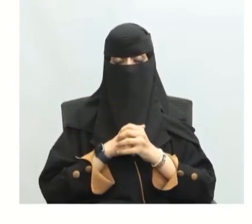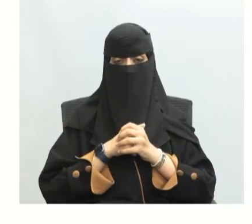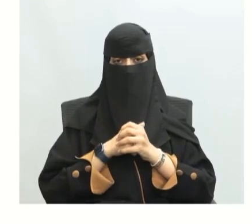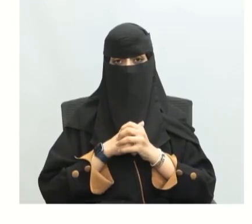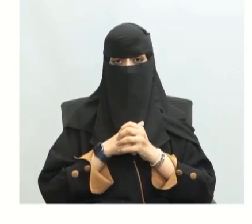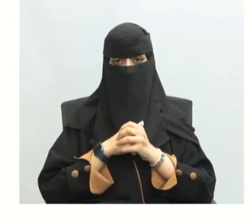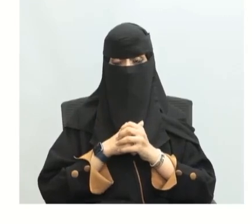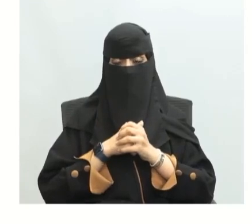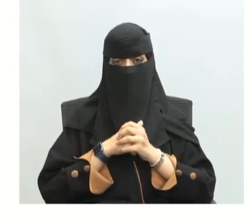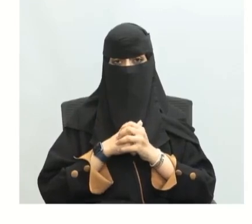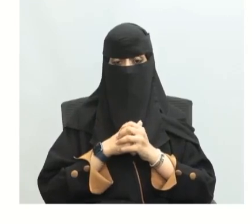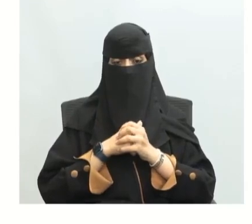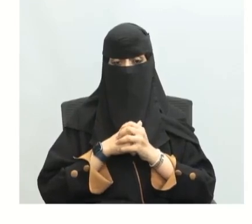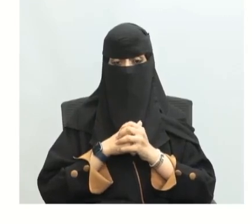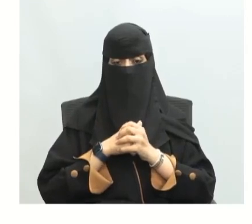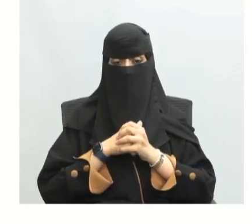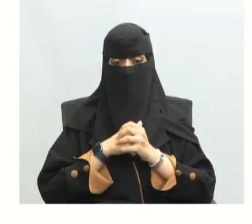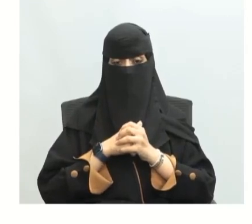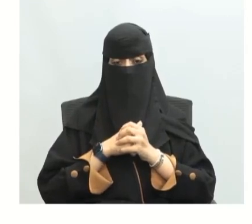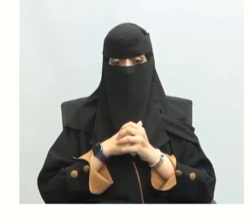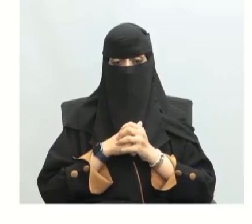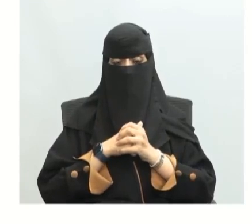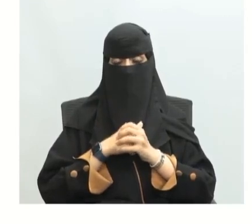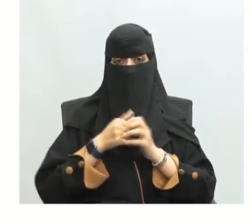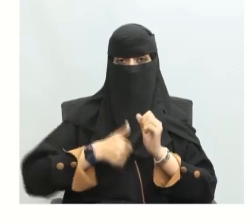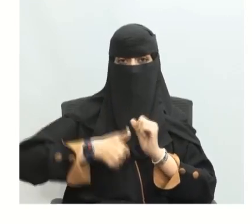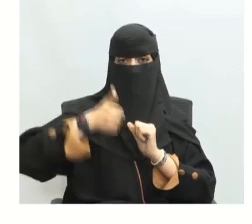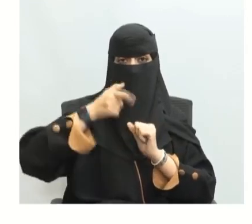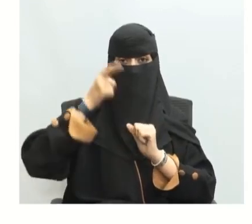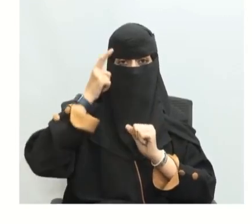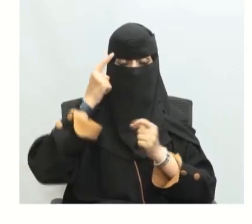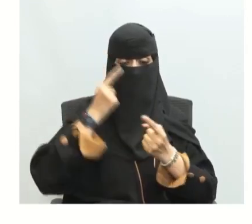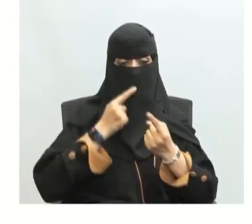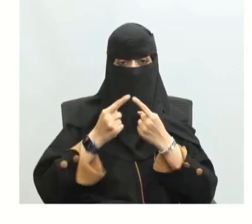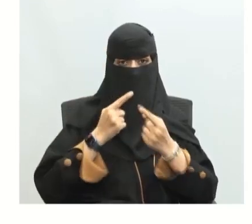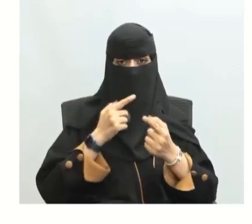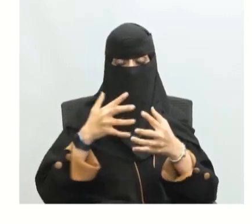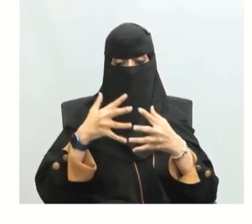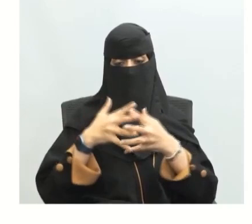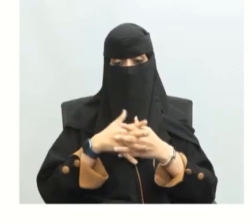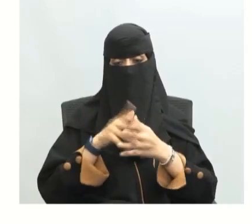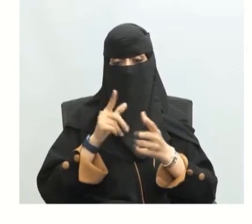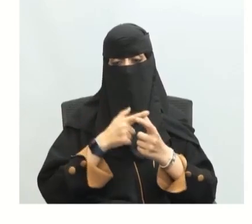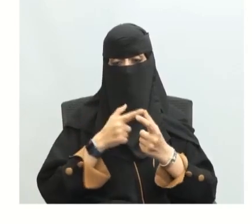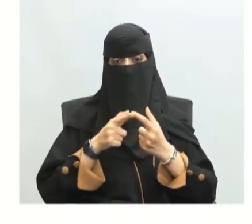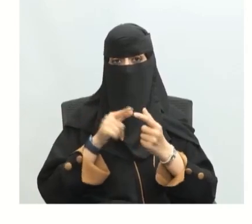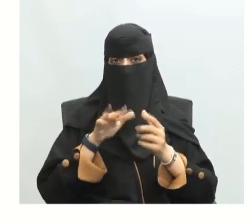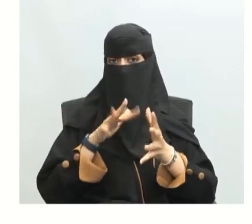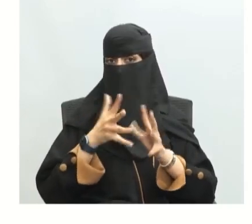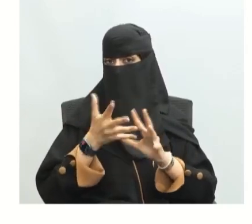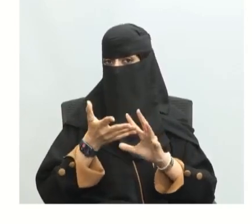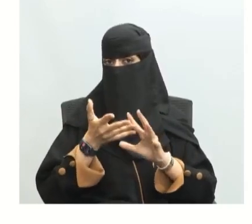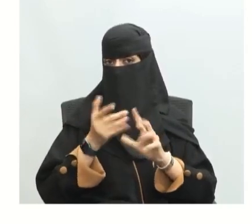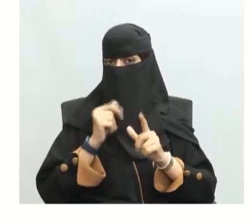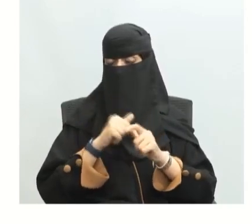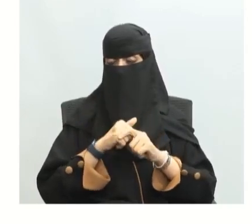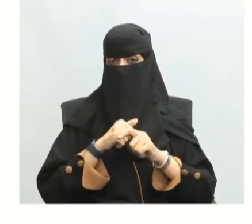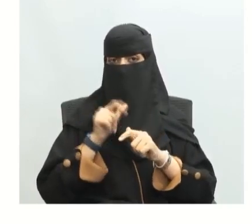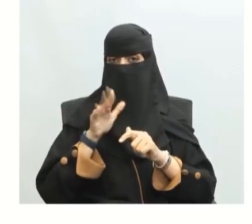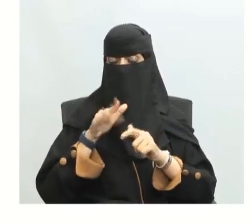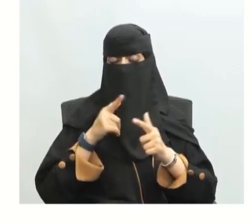وسائل التواصل المعرفي وتحقيق التفاهم المشترك بين من التفاهم المشترك